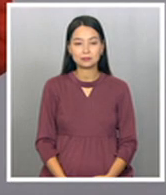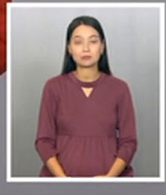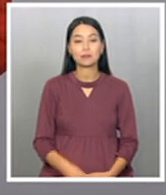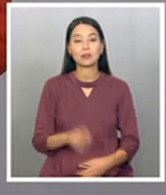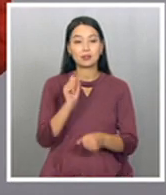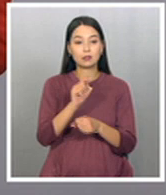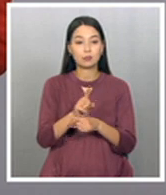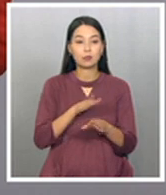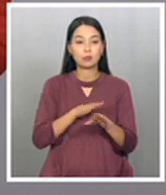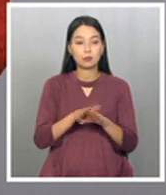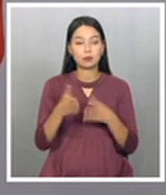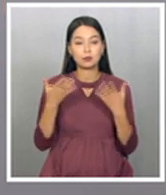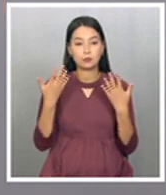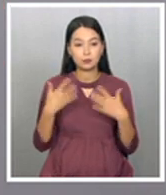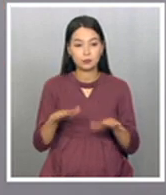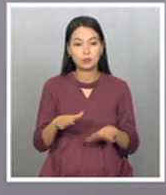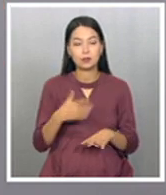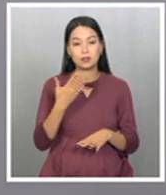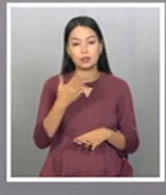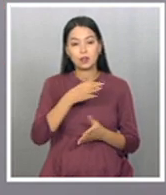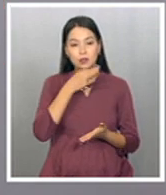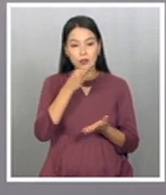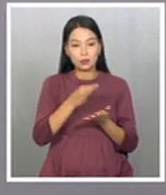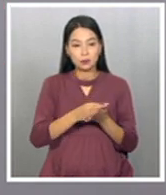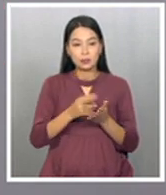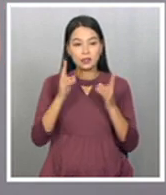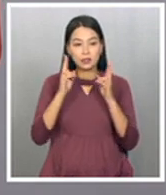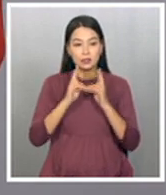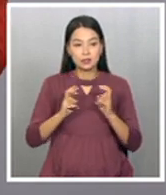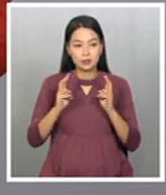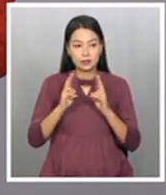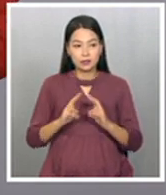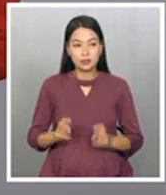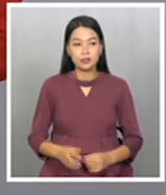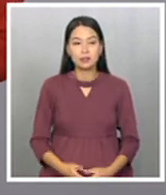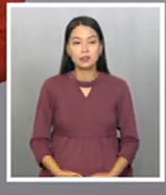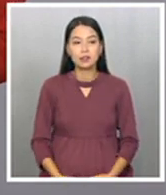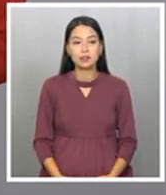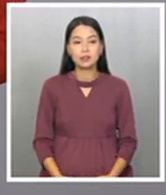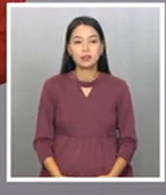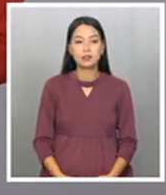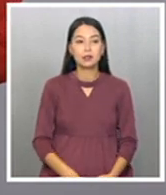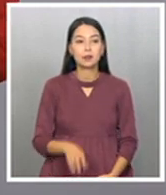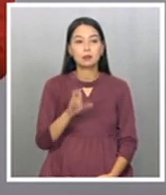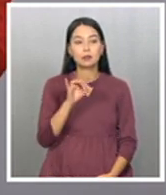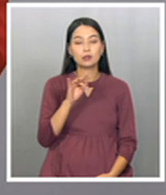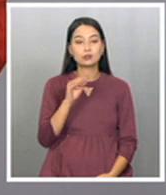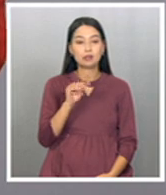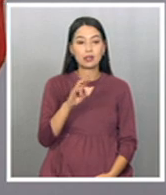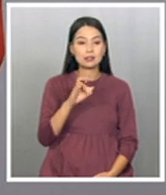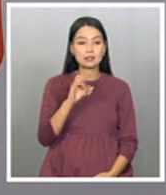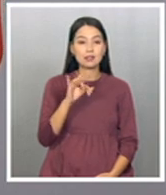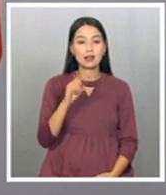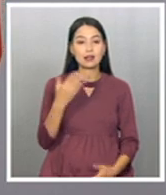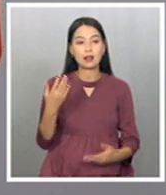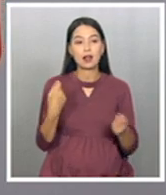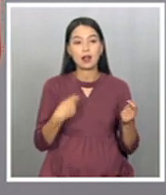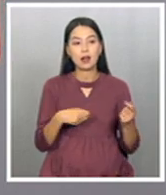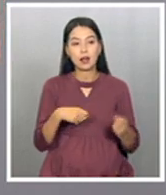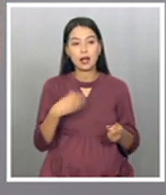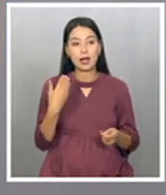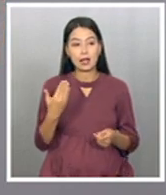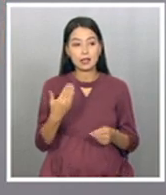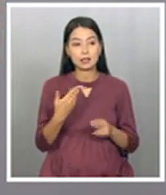Тапсырманы орындап болсаңыздар, жауабын тексерейік. Біржан Сара айтысындағы «Жиен құл тең емес қой